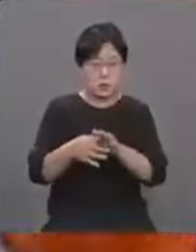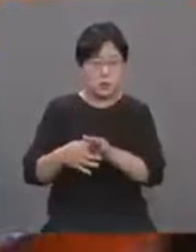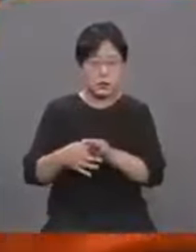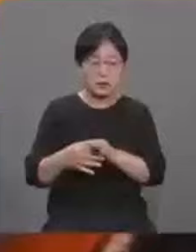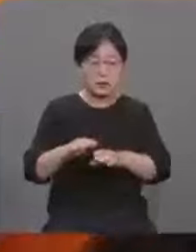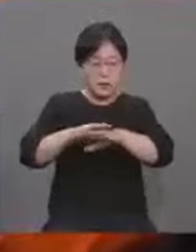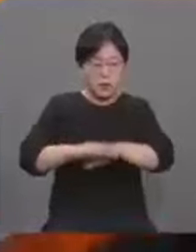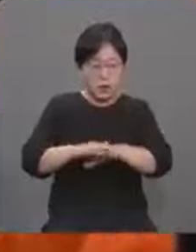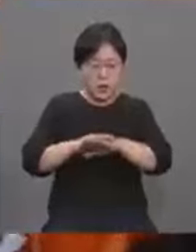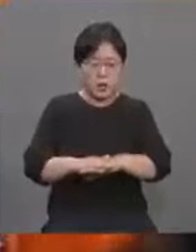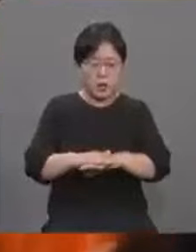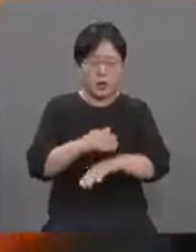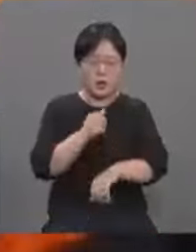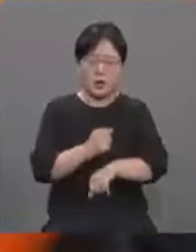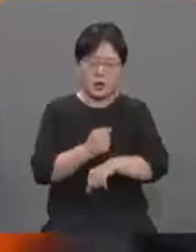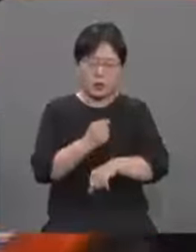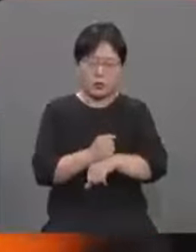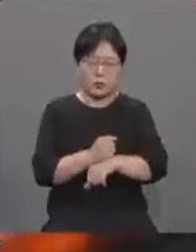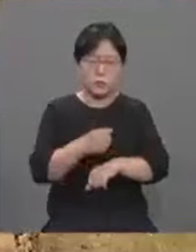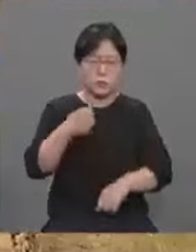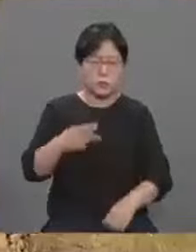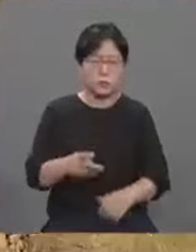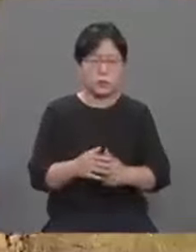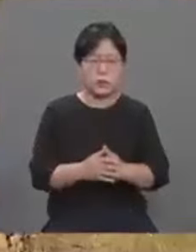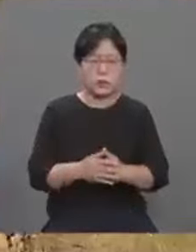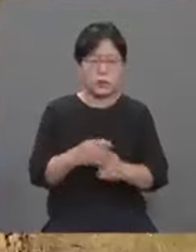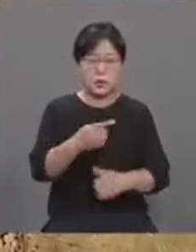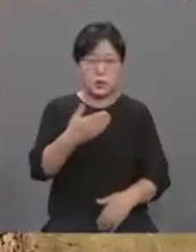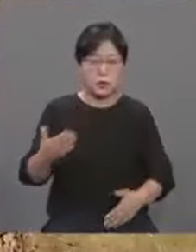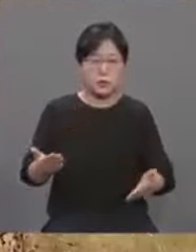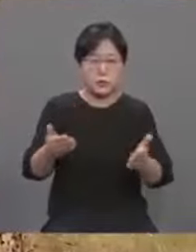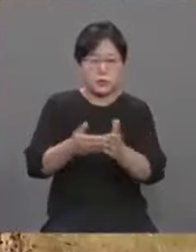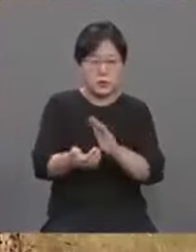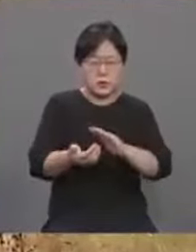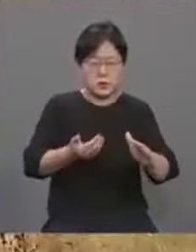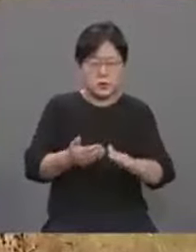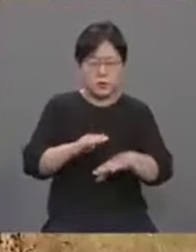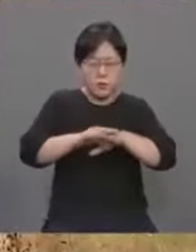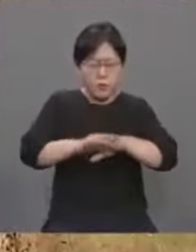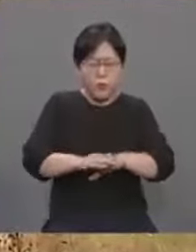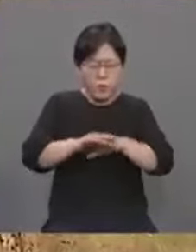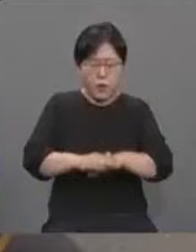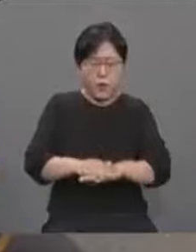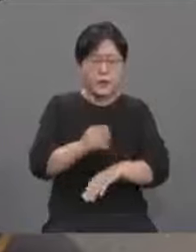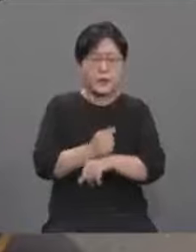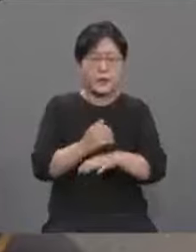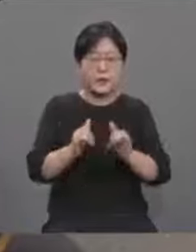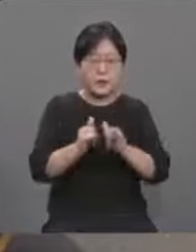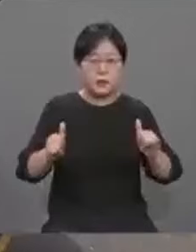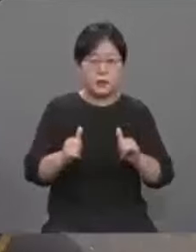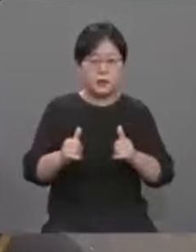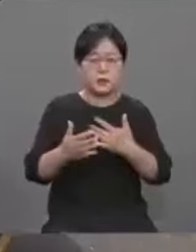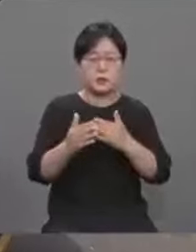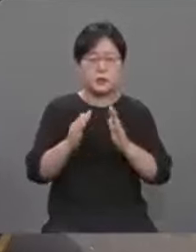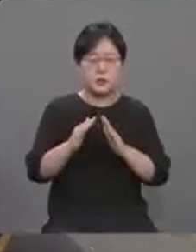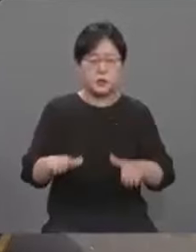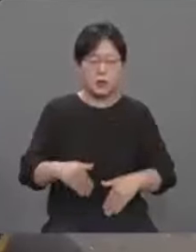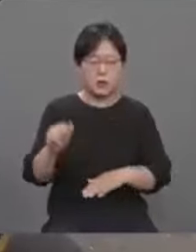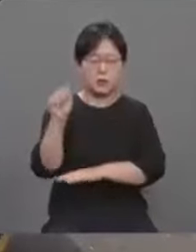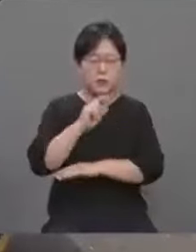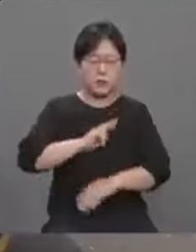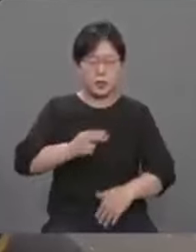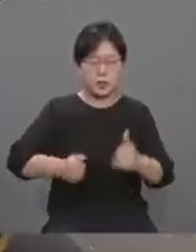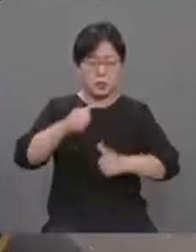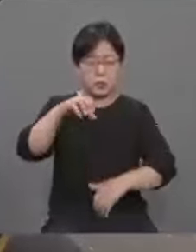이제 심폐소생술을 시행했고 구급대 도착 전까지 심폐소생술을 시행한 사람은 전남 운전면허